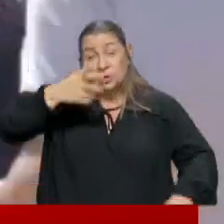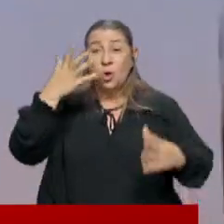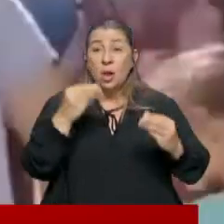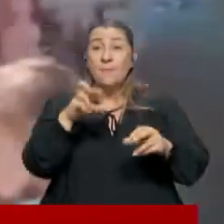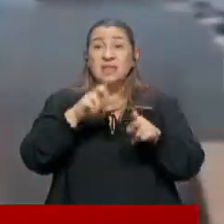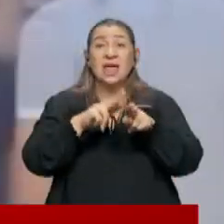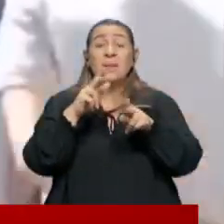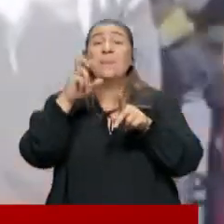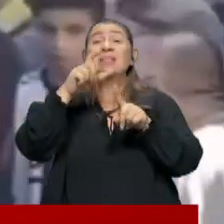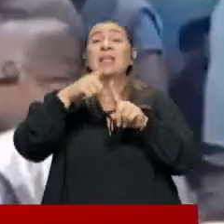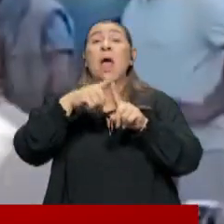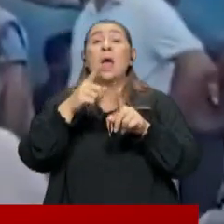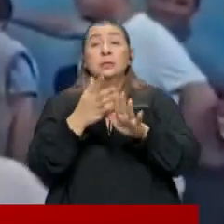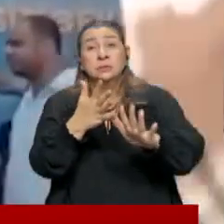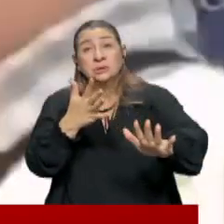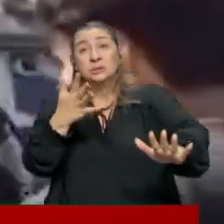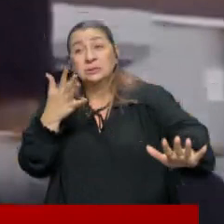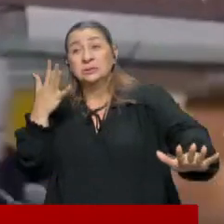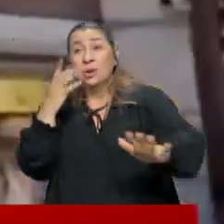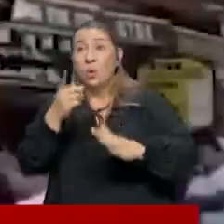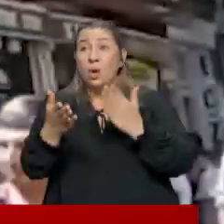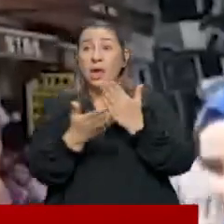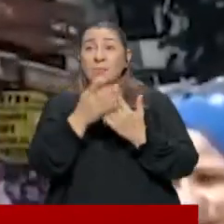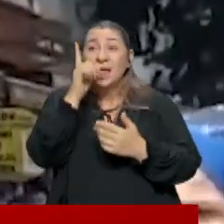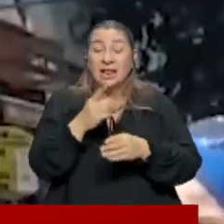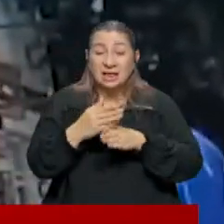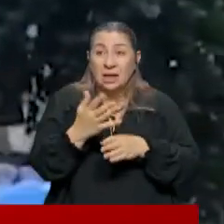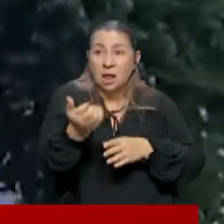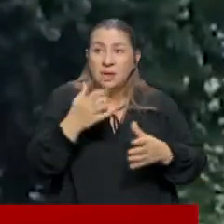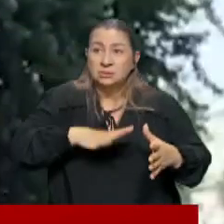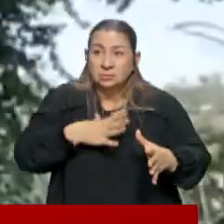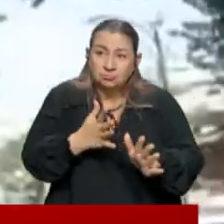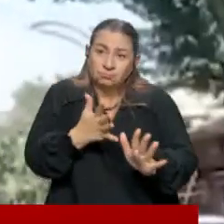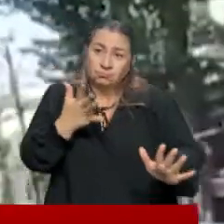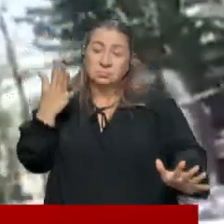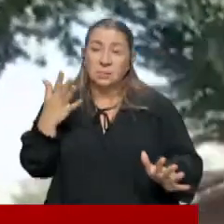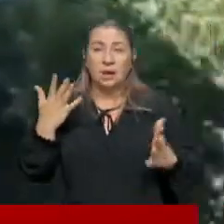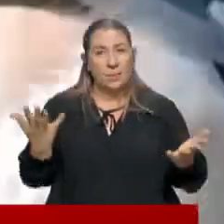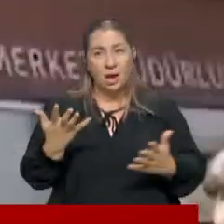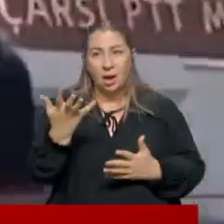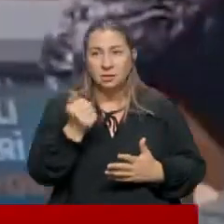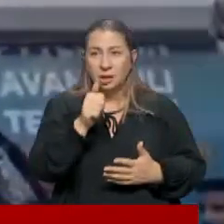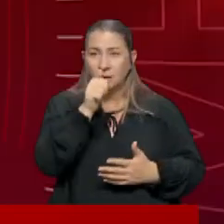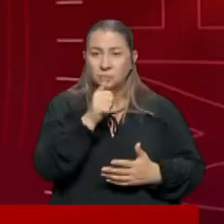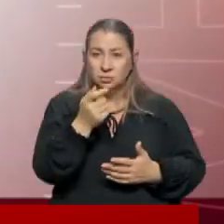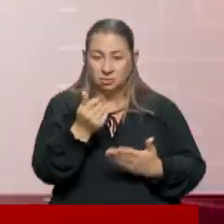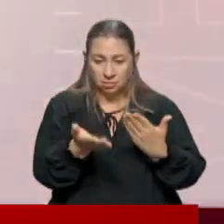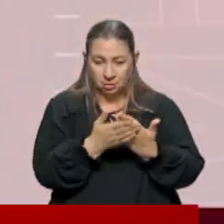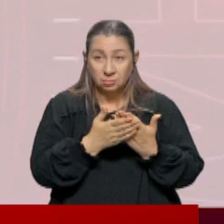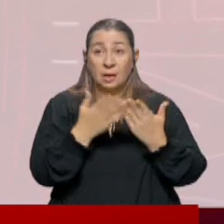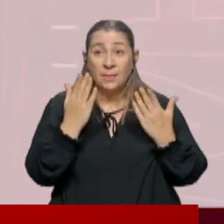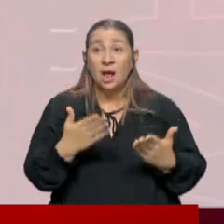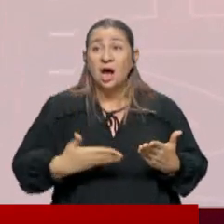oluşan PTT önündeki bu uzun kuyruktakiler de o yardımın ilk taksidini almak için sıradaydı. Ancak aldıkları 600 liralık yardımla